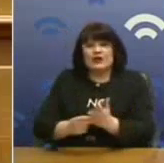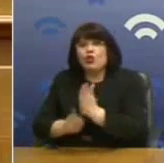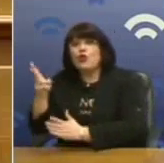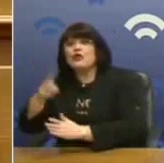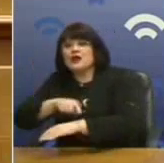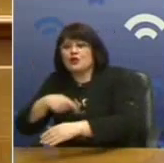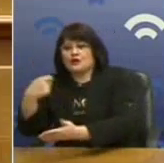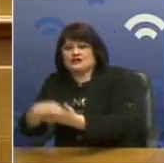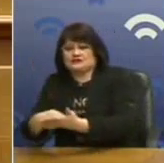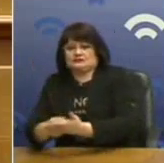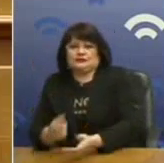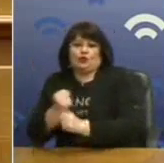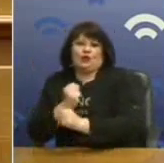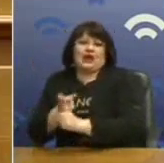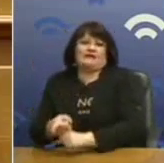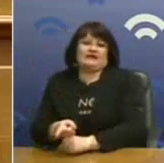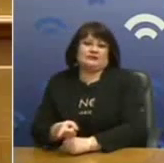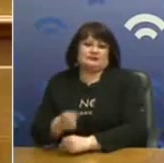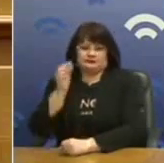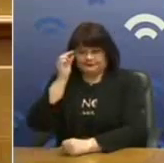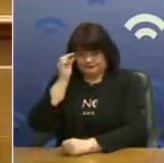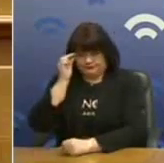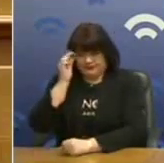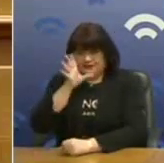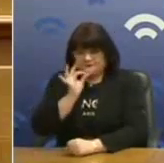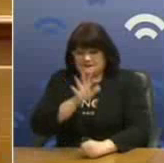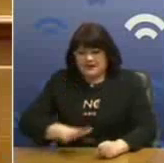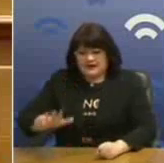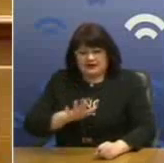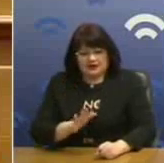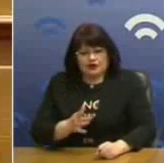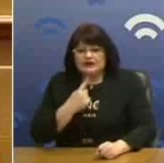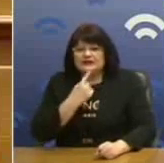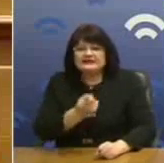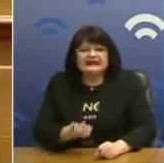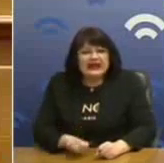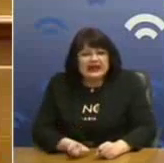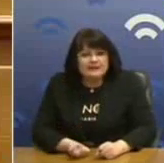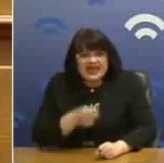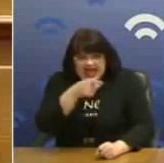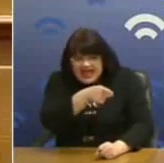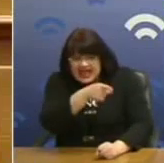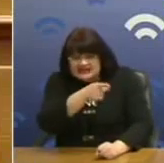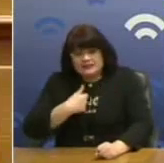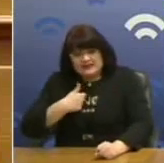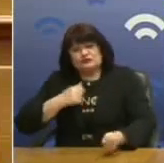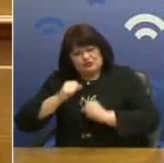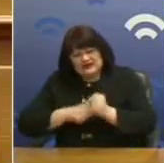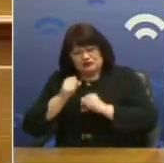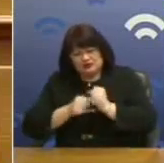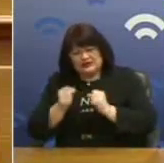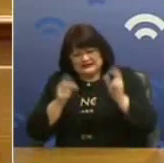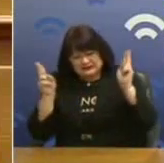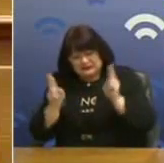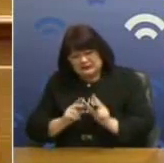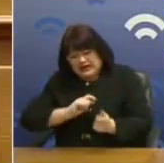πραγματικότητα. Και αυτή την πραγματικότητα, ξέρετε, εμείς δεν τη φέραμε, εσείς τη φέρατε. Εμείς προσπαθήσαμε σε μεγάλο βαθμό να την αλλάξουμε